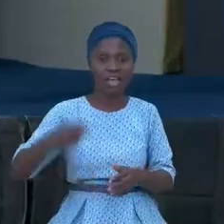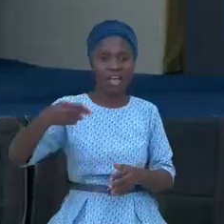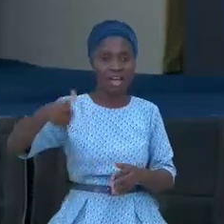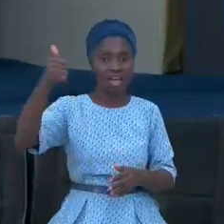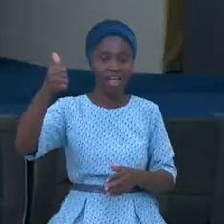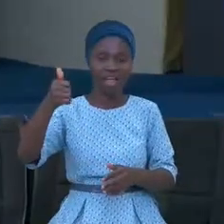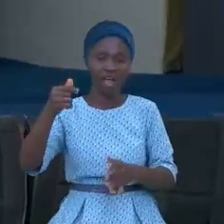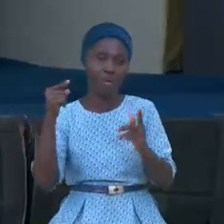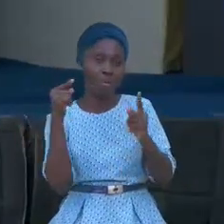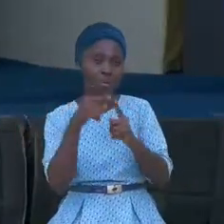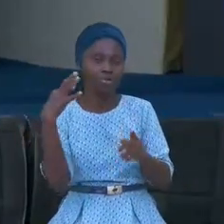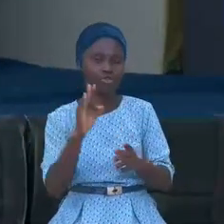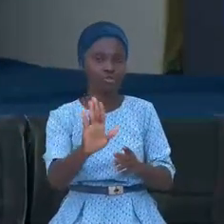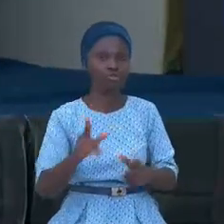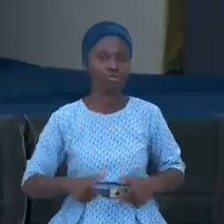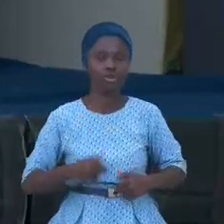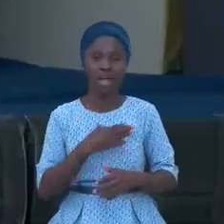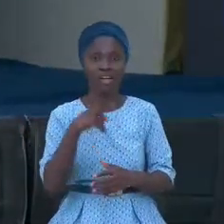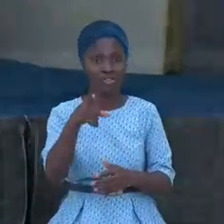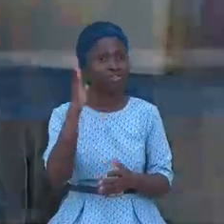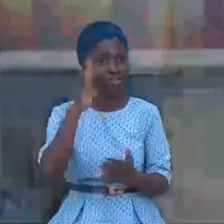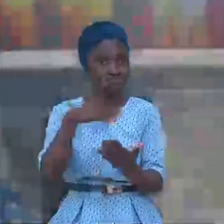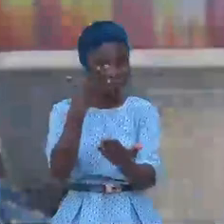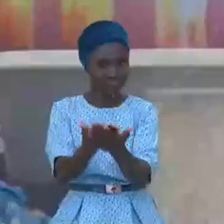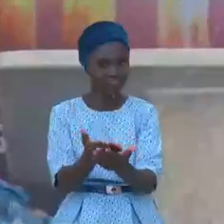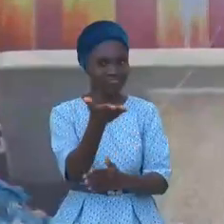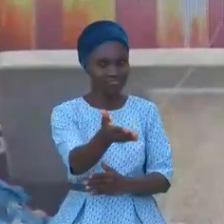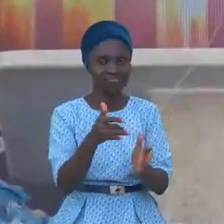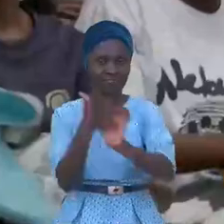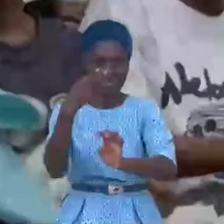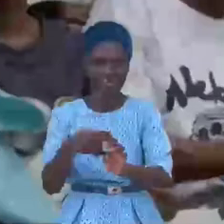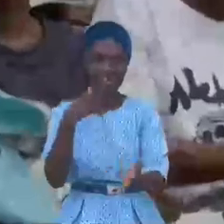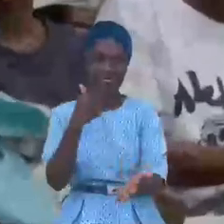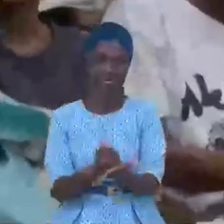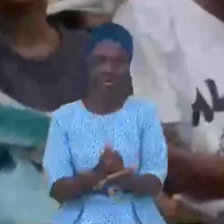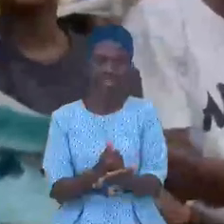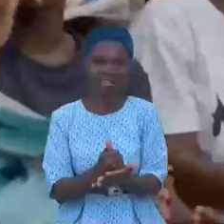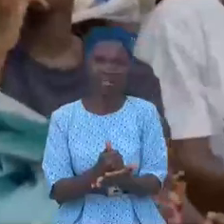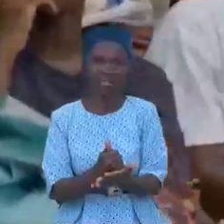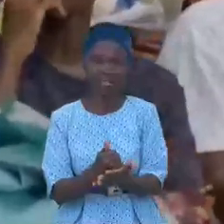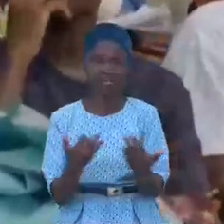de ta vie. Et tu vas atteindre là-bas au nom de Jésus.